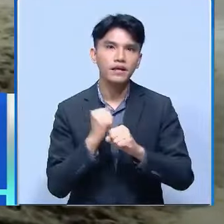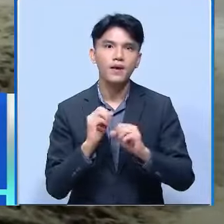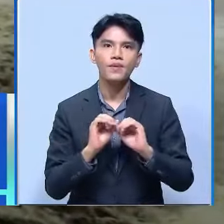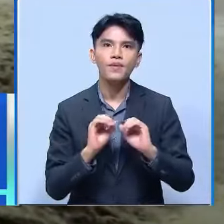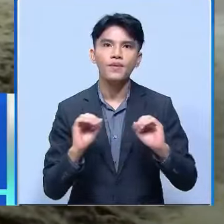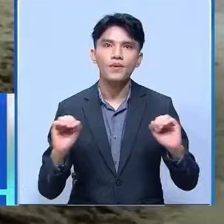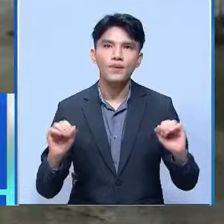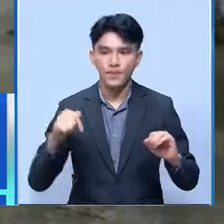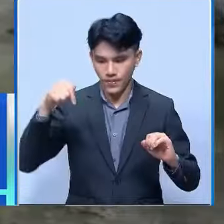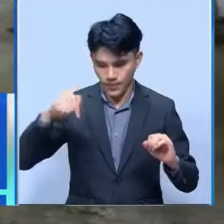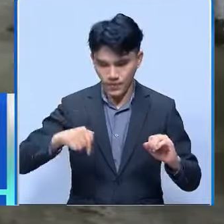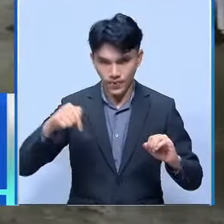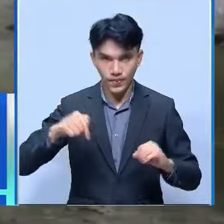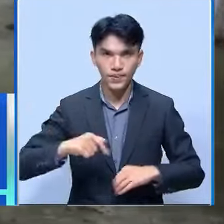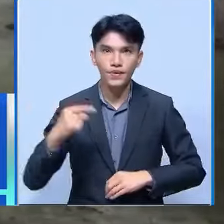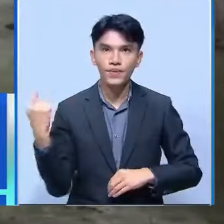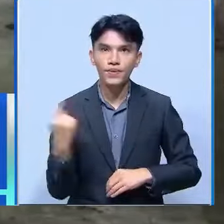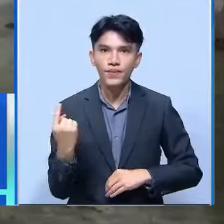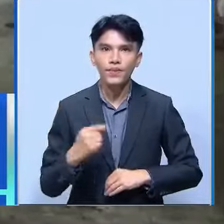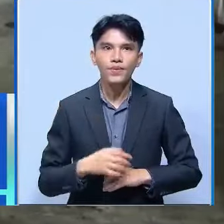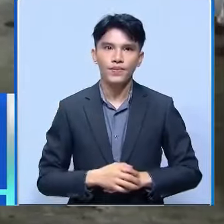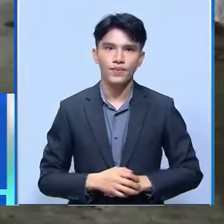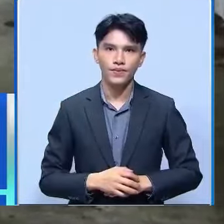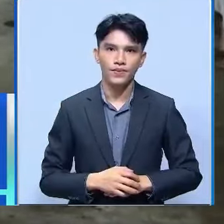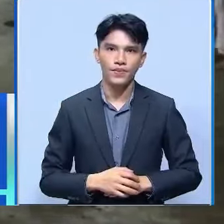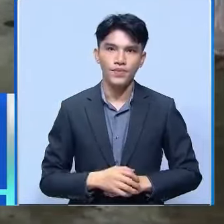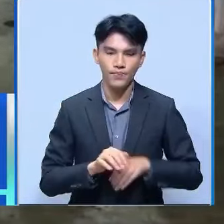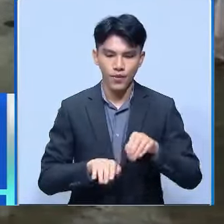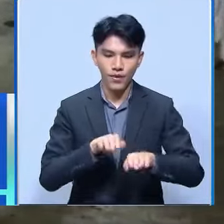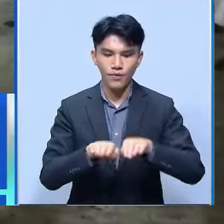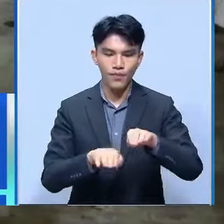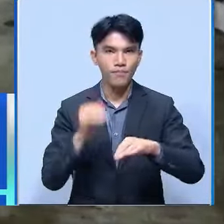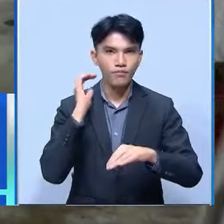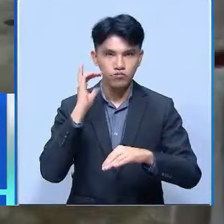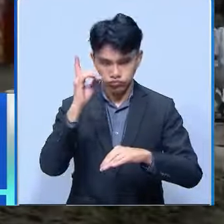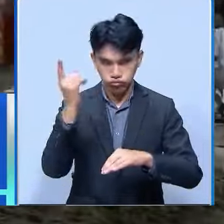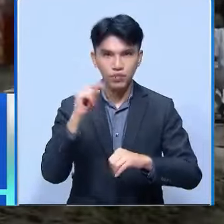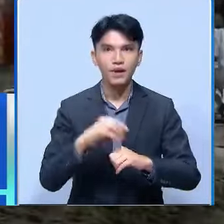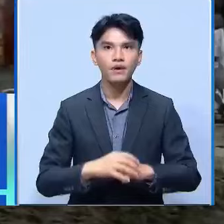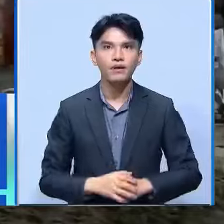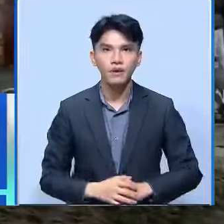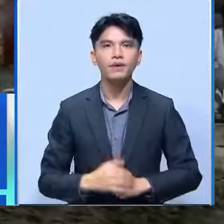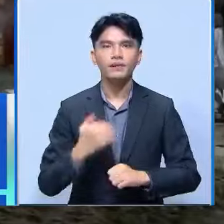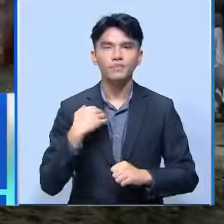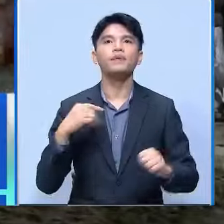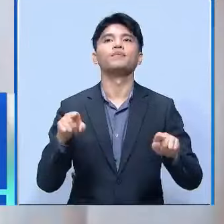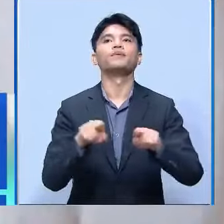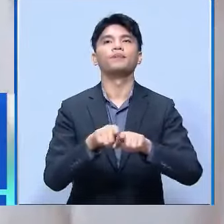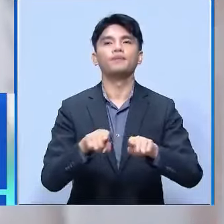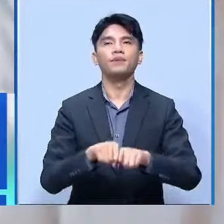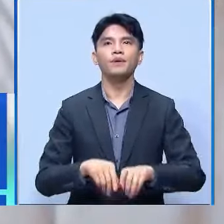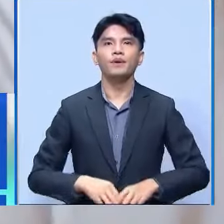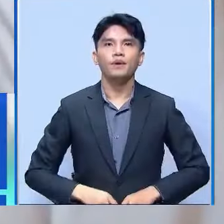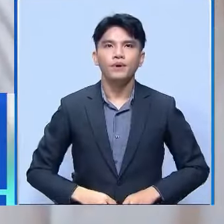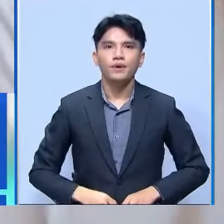ก็จะมีเฉพาะที่นี่แหละค่ะศาลเจ้ากิวอ่องเอียนะคะสำหรับพิธีลุยไฟวันพรุ่งนี้คุณผู้ชมก็จะมีอีกพิธีนึงนะคะเป็นพิ